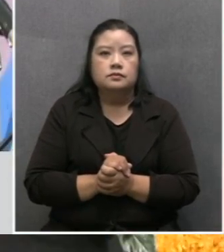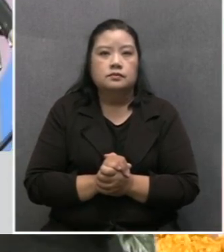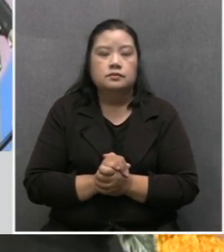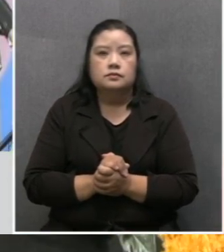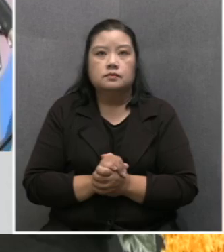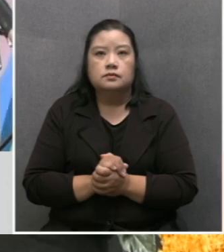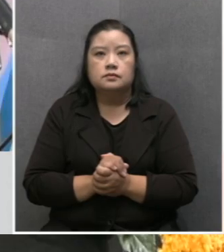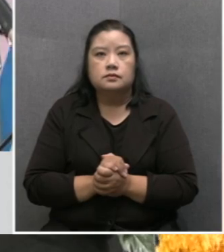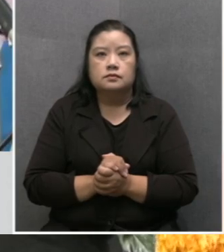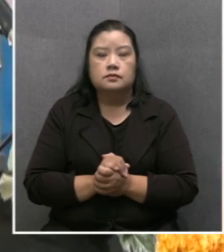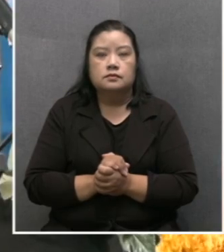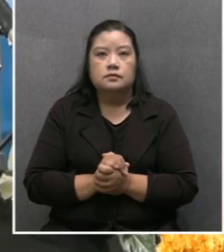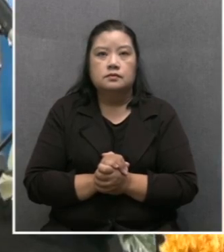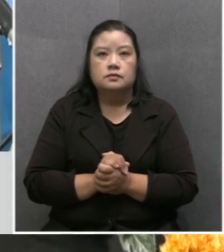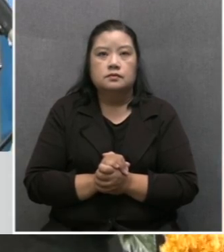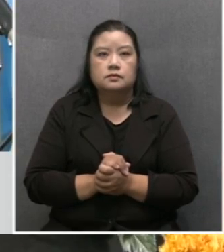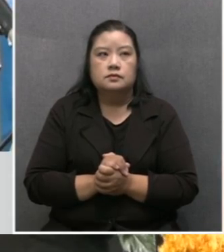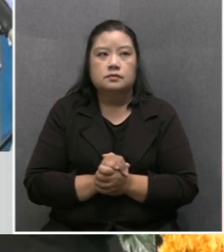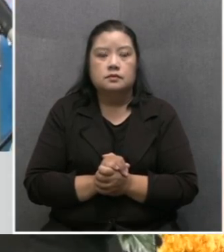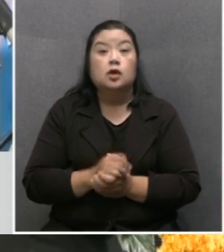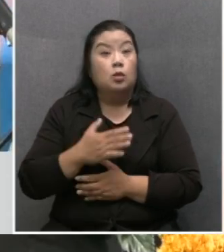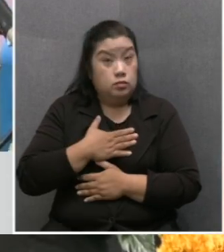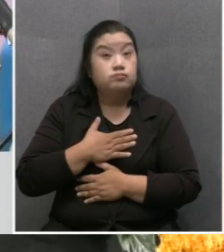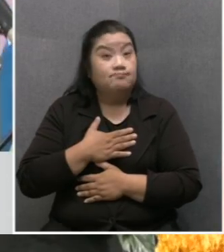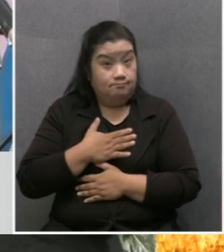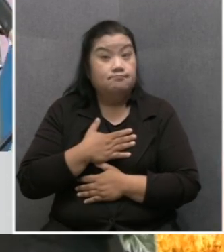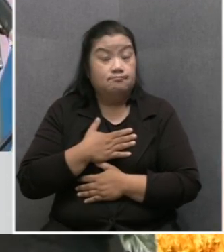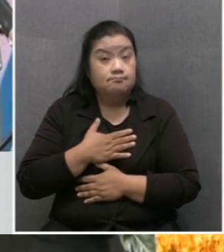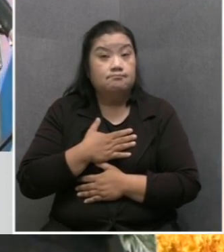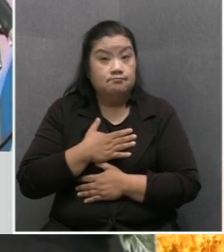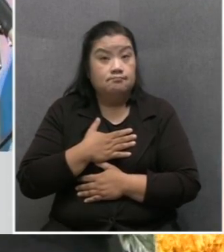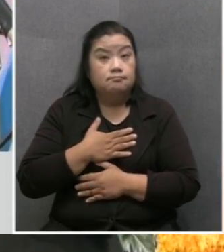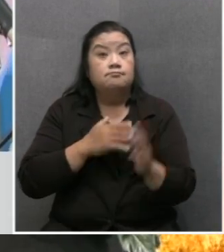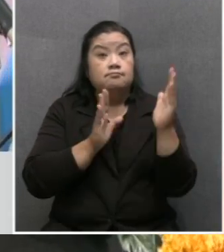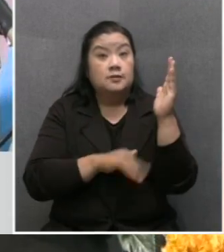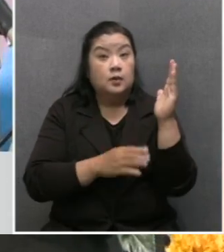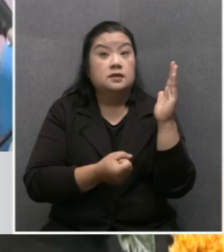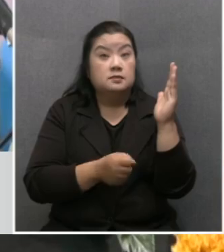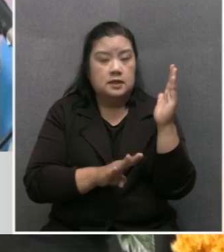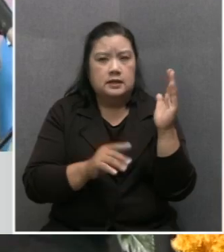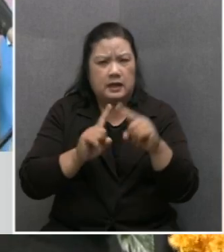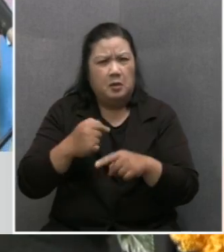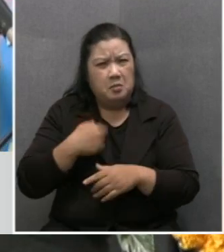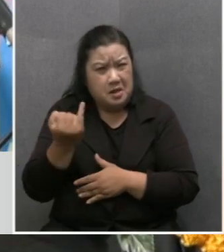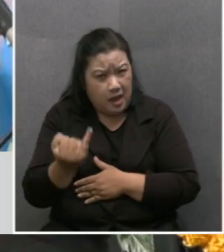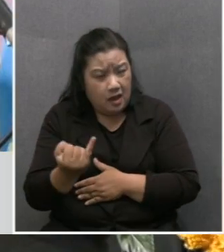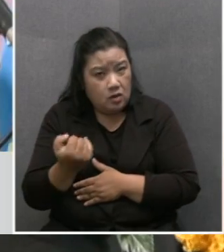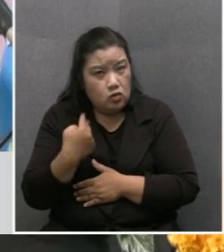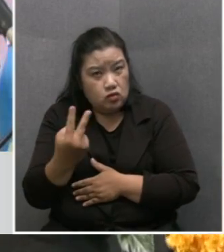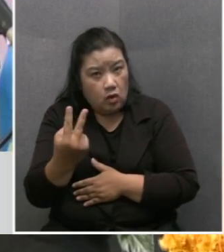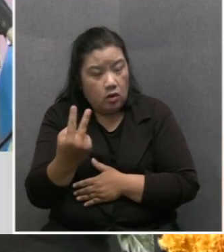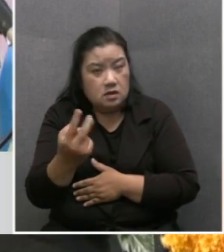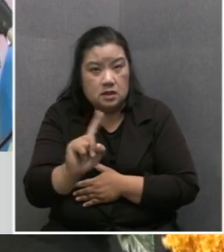เรา14จังหวัดมียกทีมอยู่แค่2จังหวัด